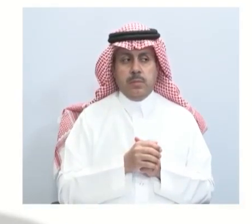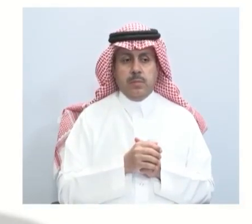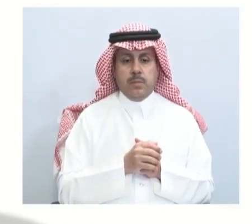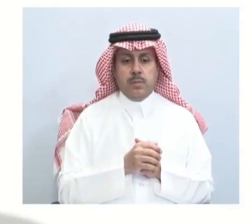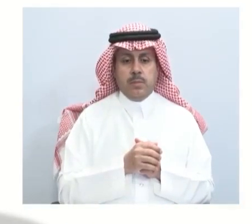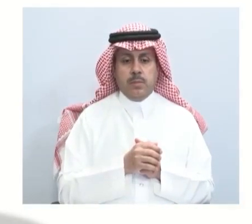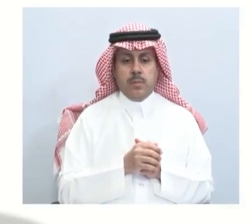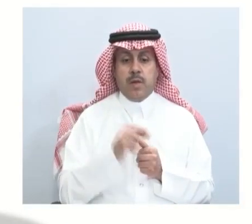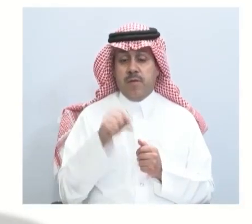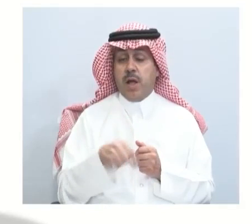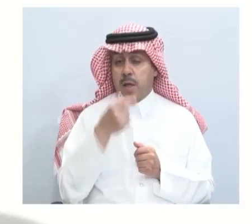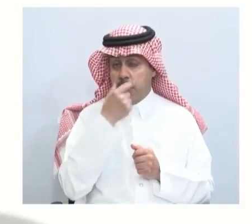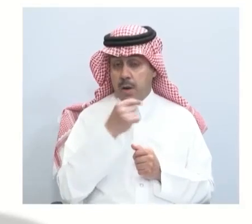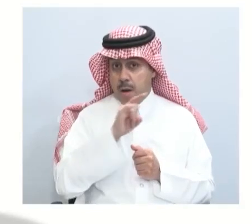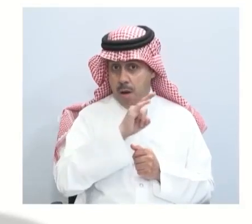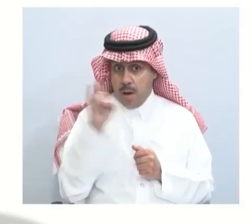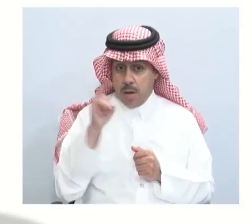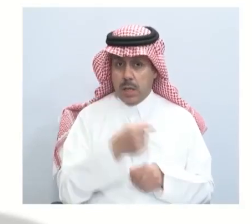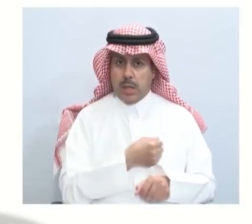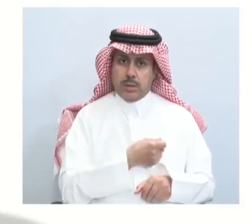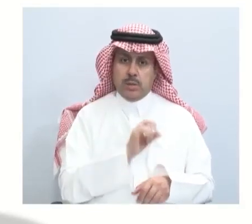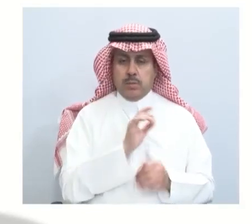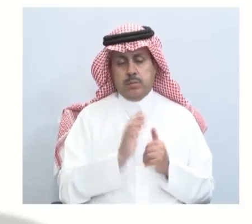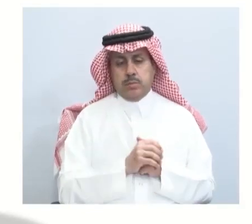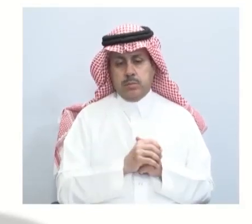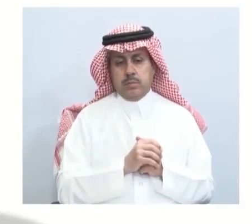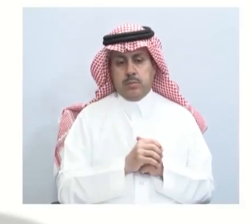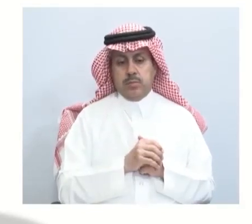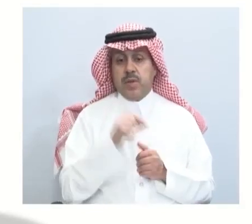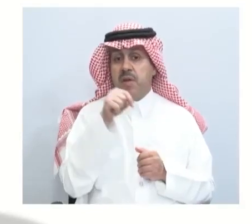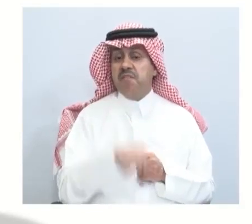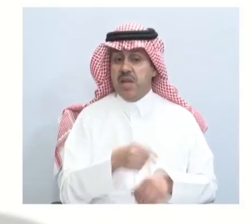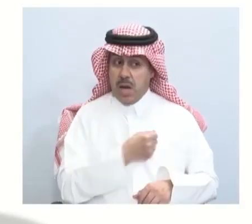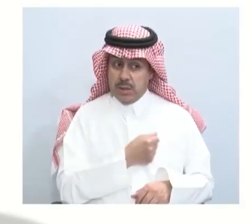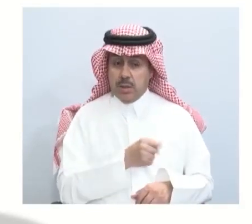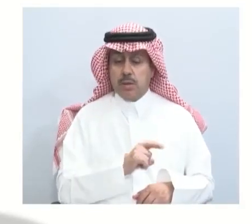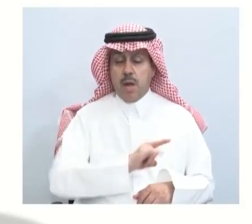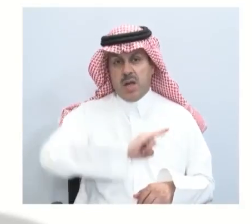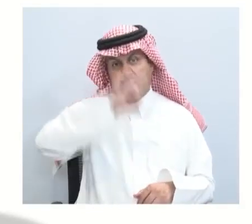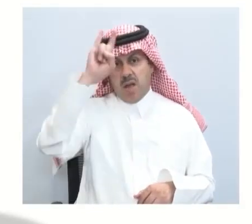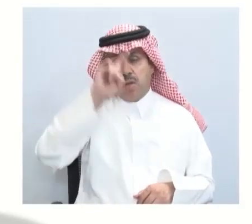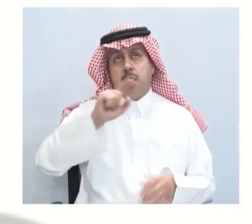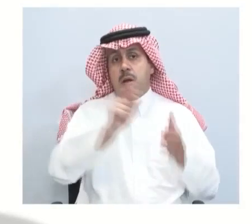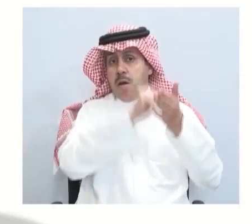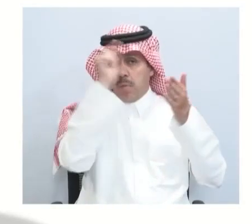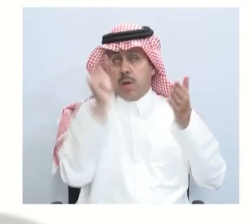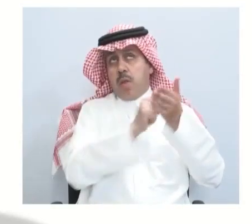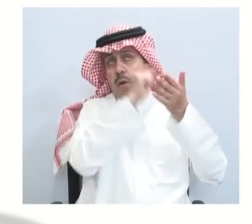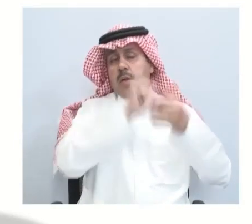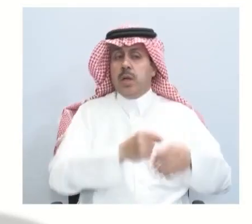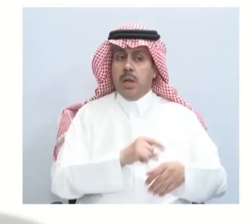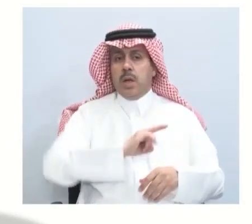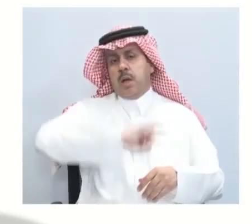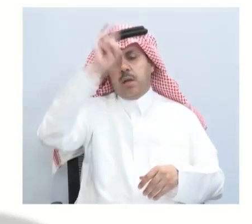سابعا في الحديث النهي عن الحسد لما ف من الاعتراض على الله جل وعلا في